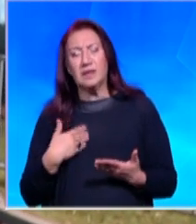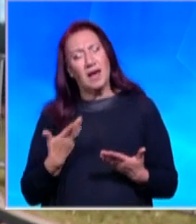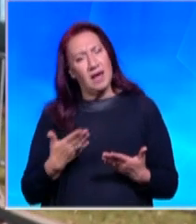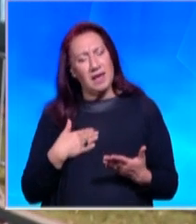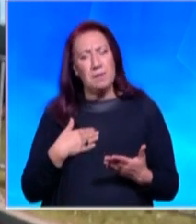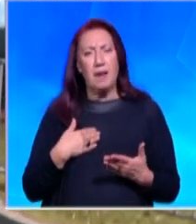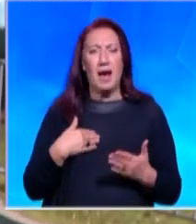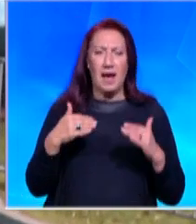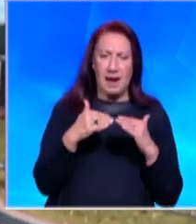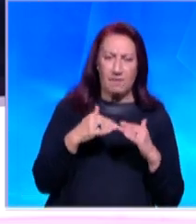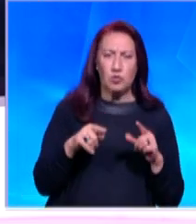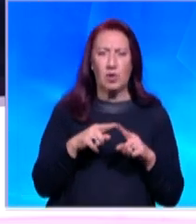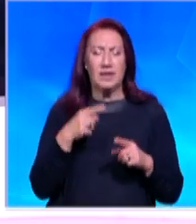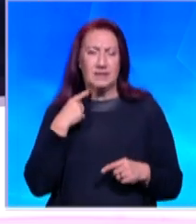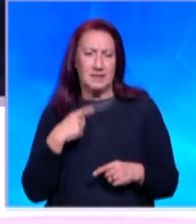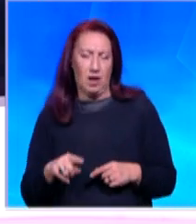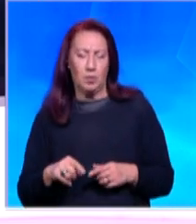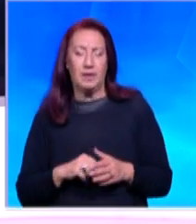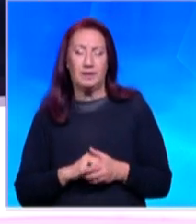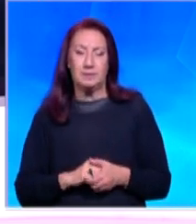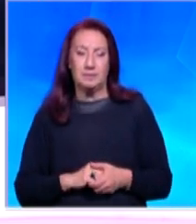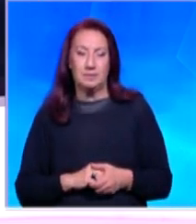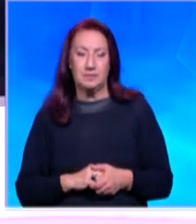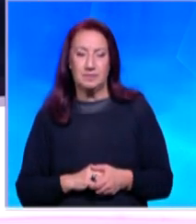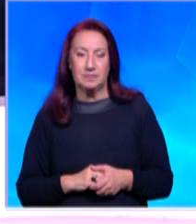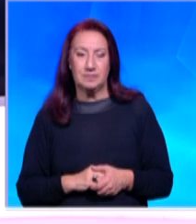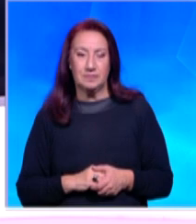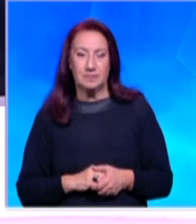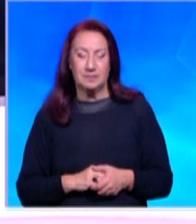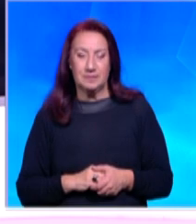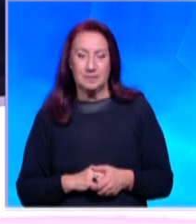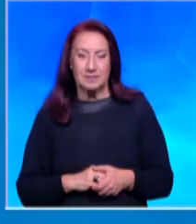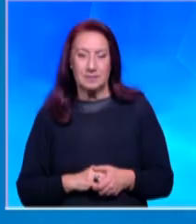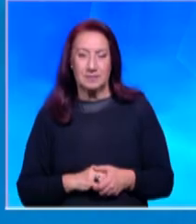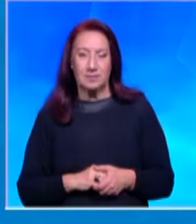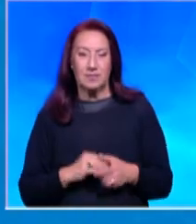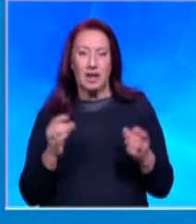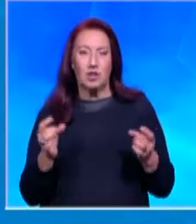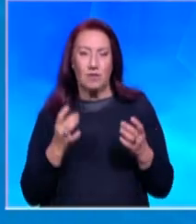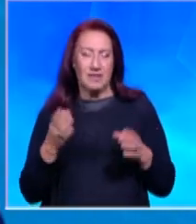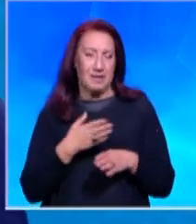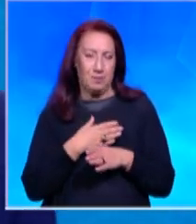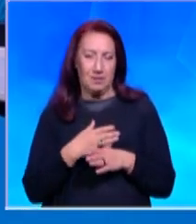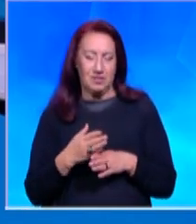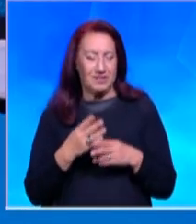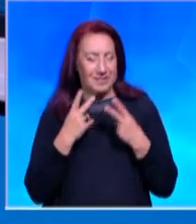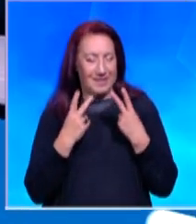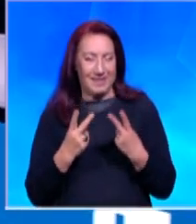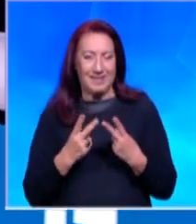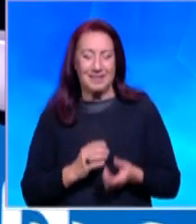пряко по BTV Action. Колеги, обратно към вас. Калоян Кръвчиев преди сблъсъка Лудогорец Фенербахче. BTV новините продължават. Приятна вечер.